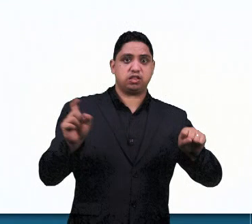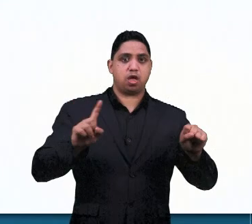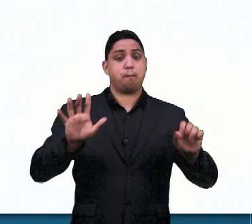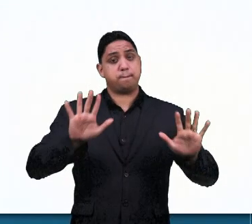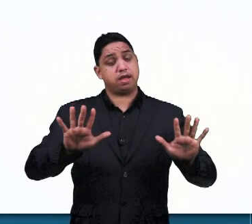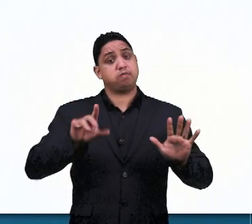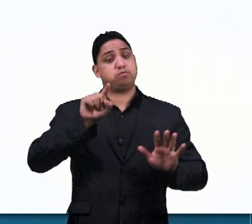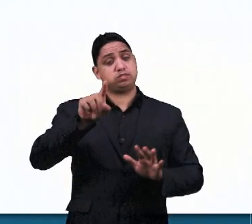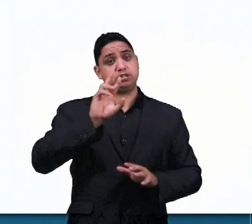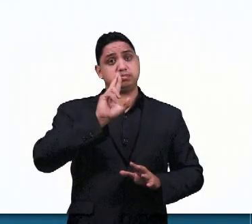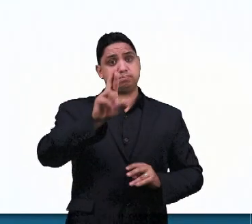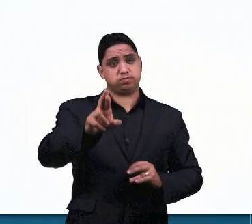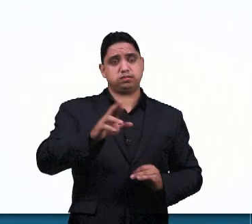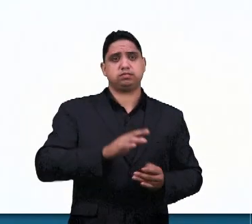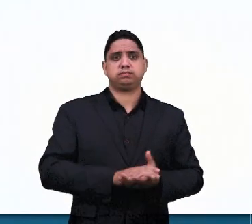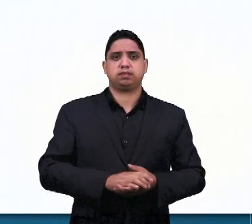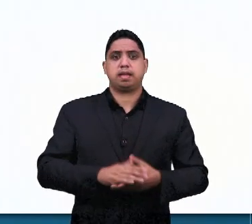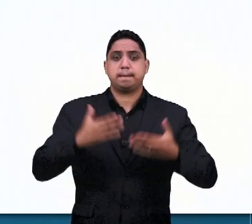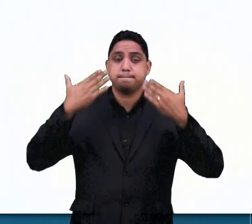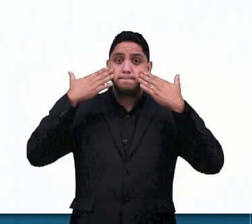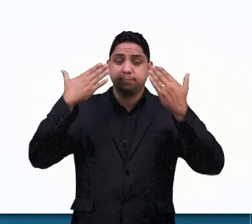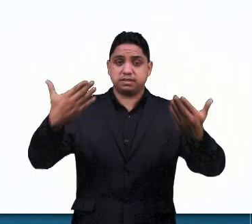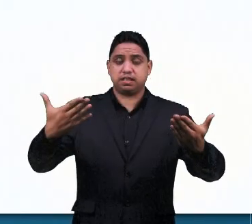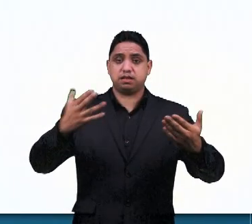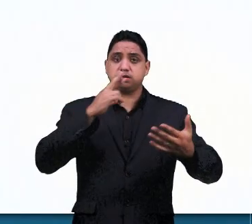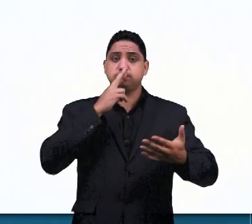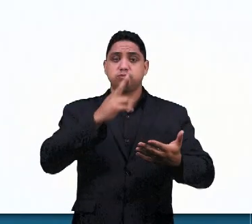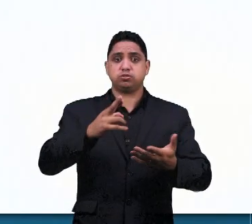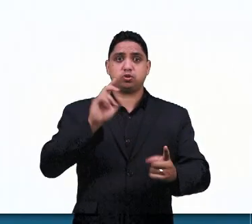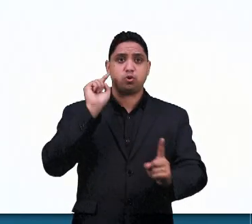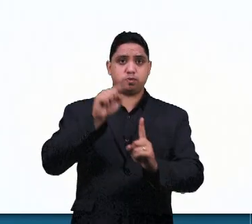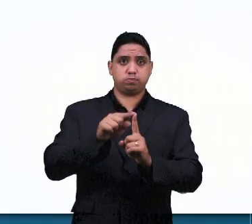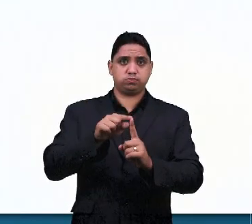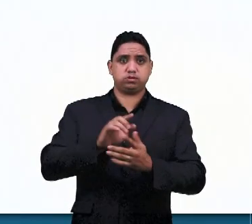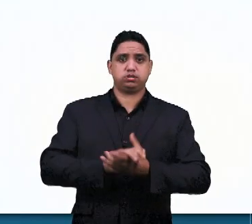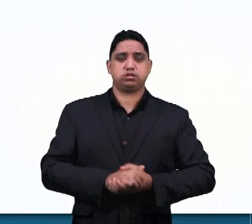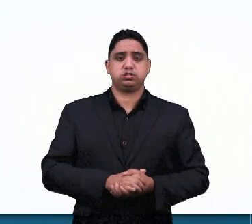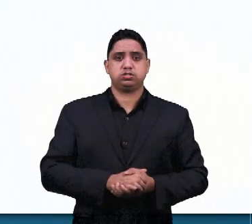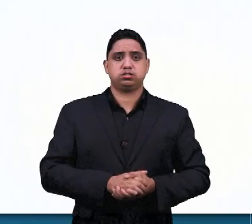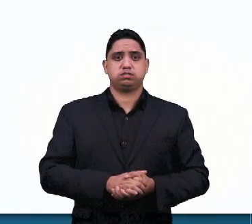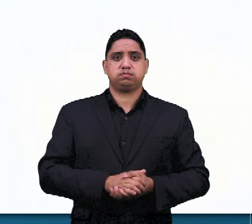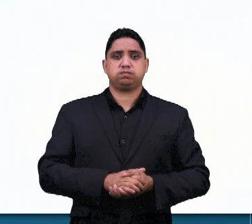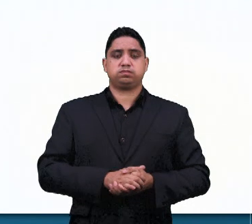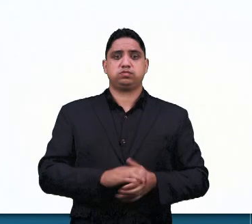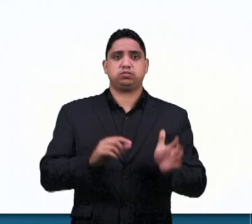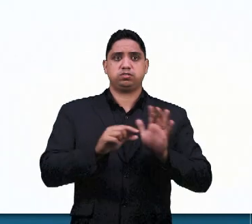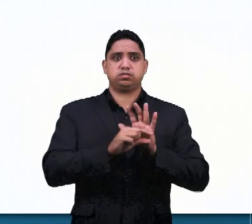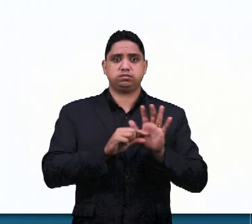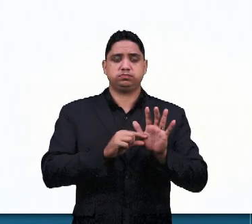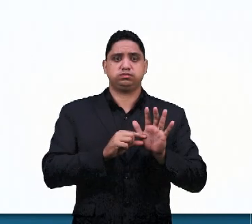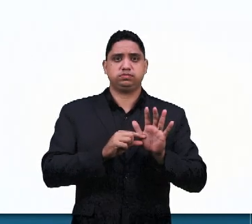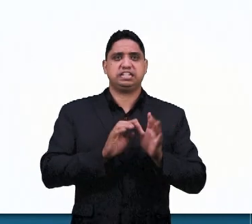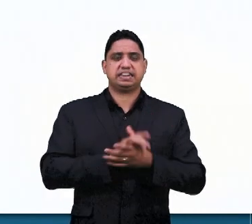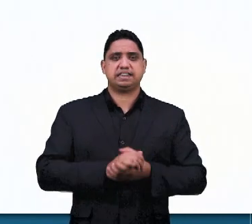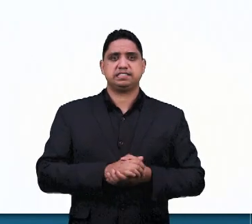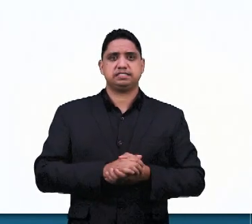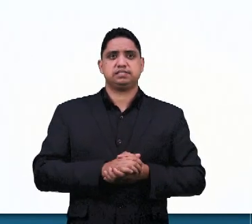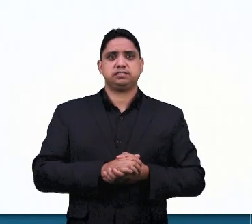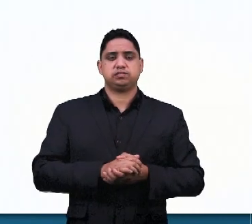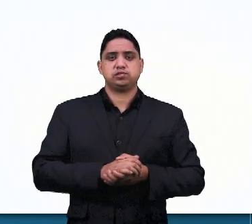plus oui ou non, mais vous allez présenter une réponse objective et justifier avec un verset du